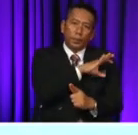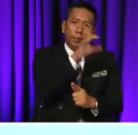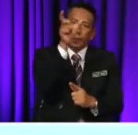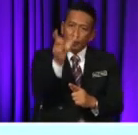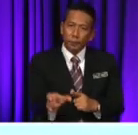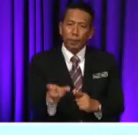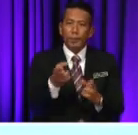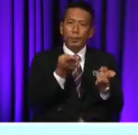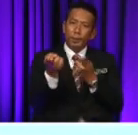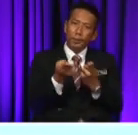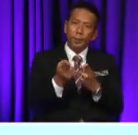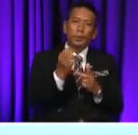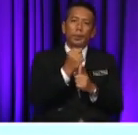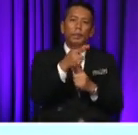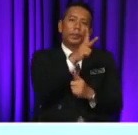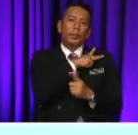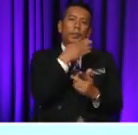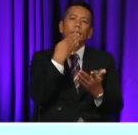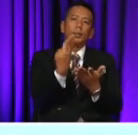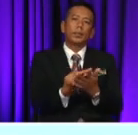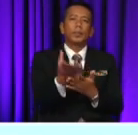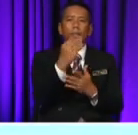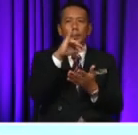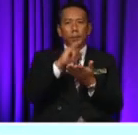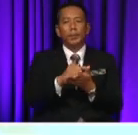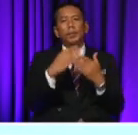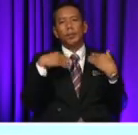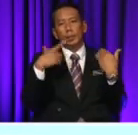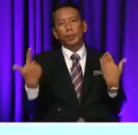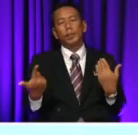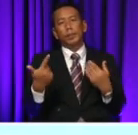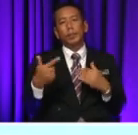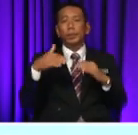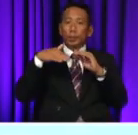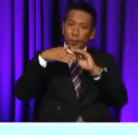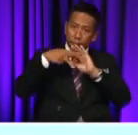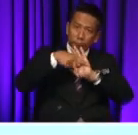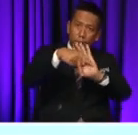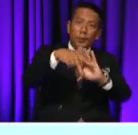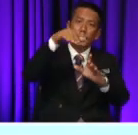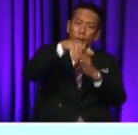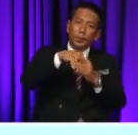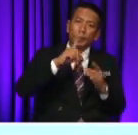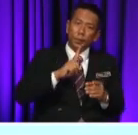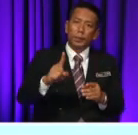pengurus atau ketua yang baik dan itu adalah apa yang digaris Pandu dalam Islam